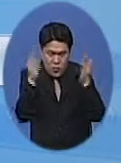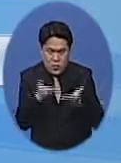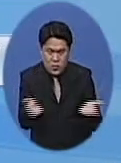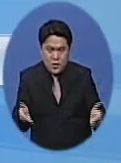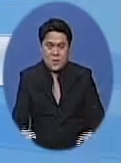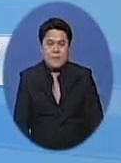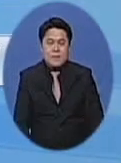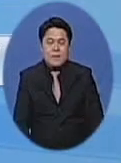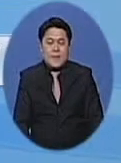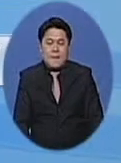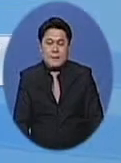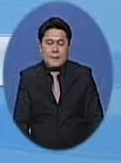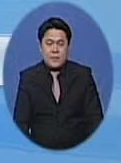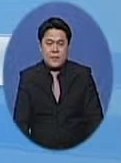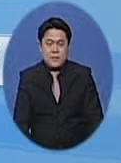배포됩니다.